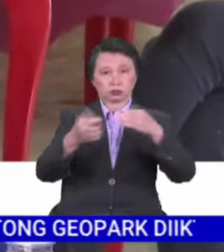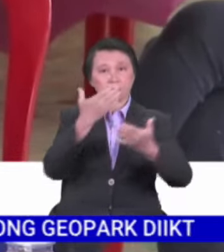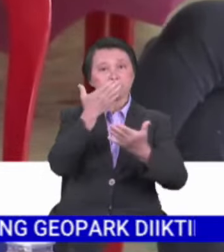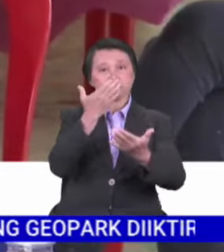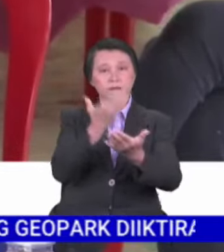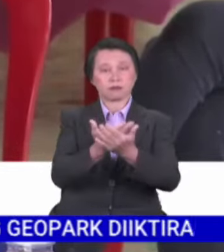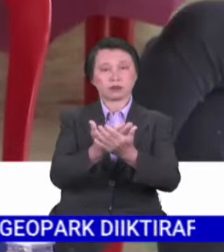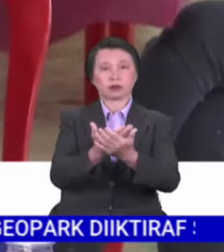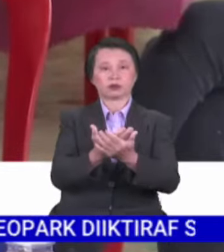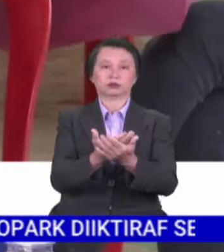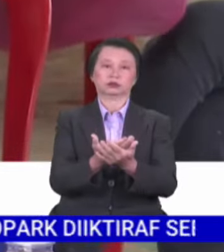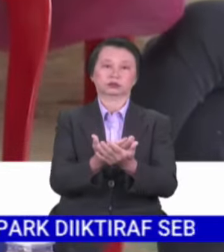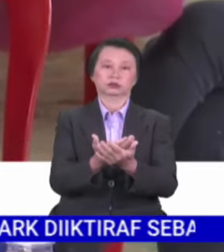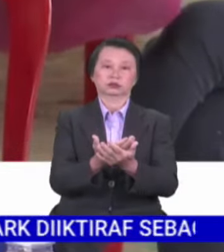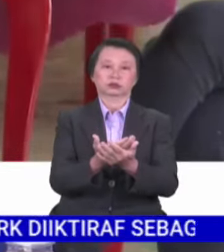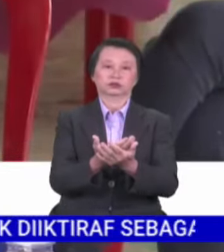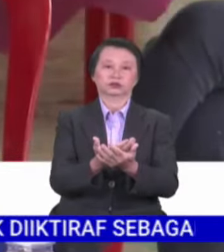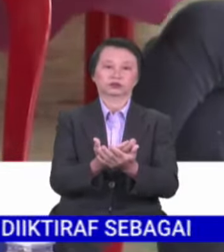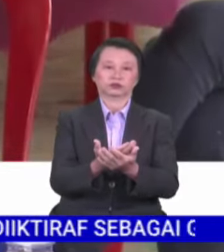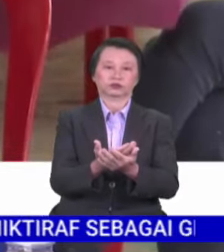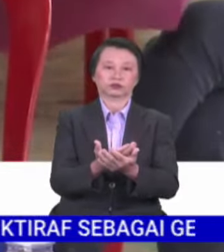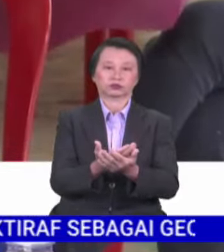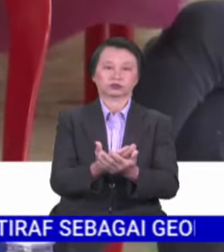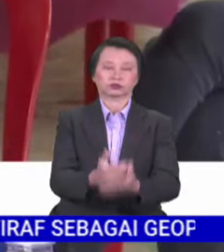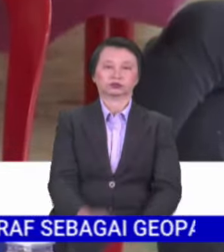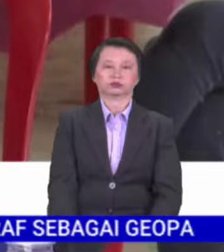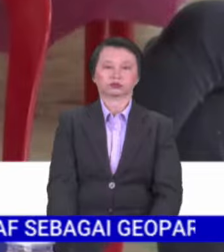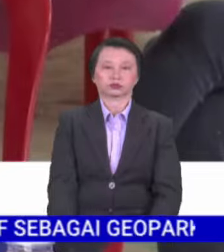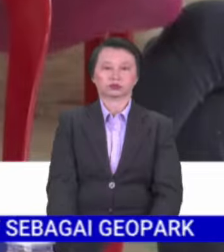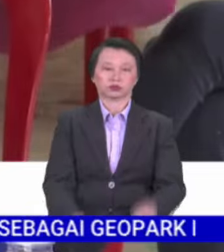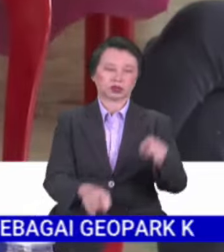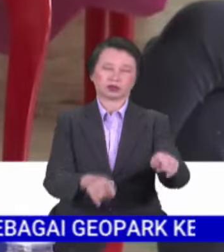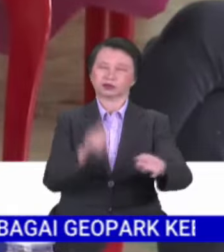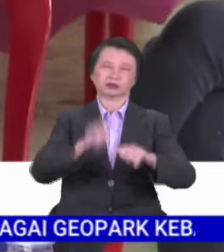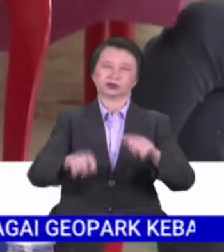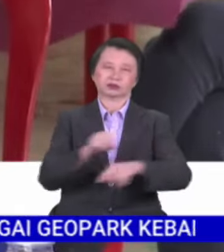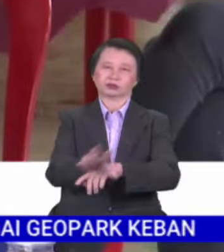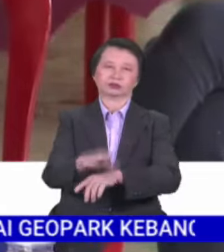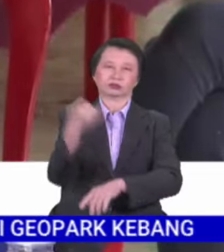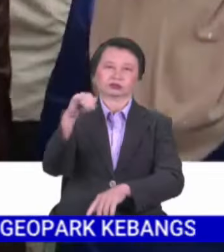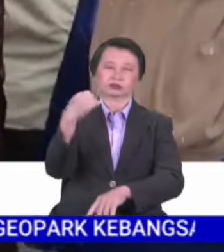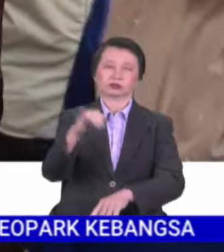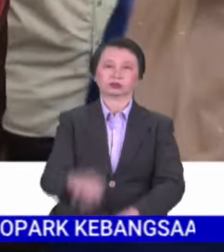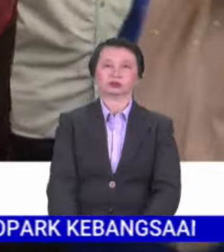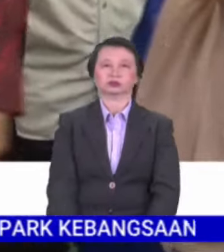baik, survei itu tidak akan mempengaruhi pemikiran.